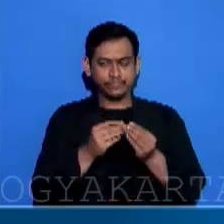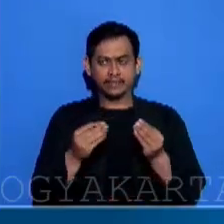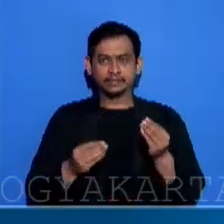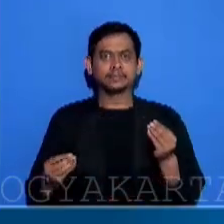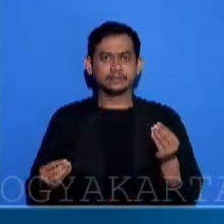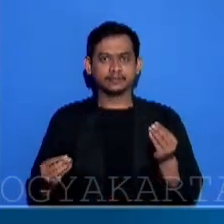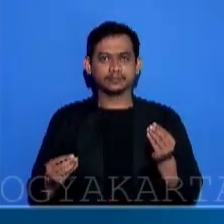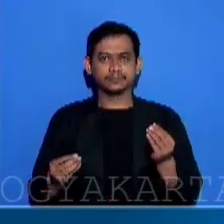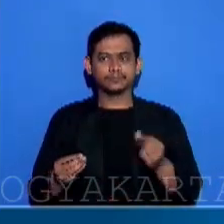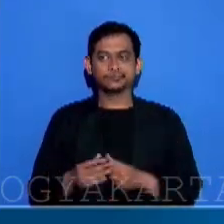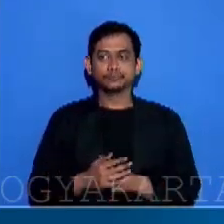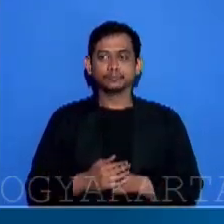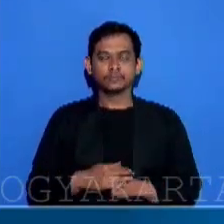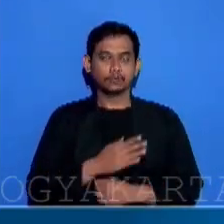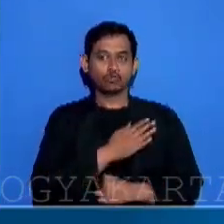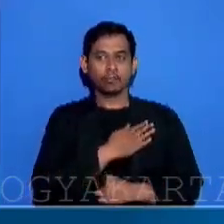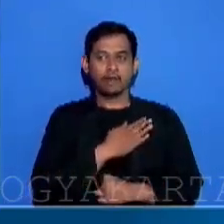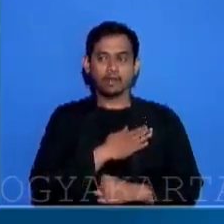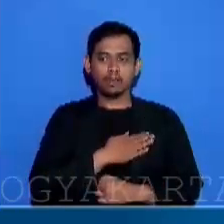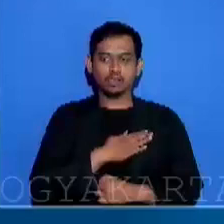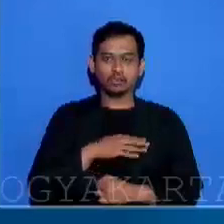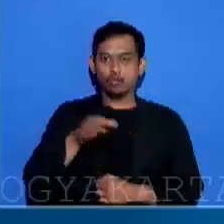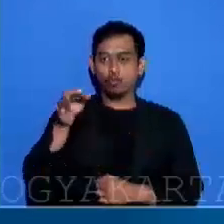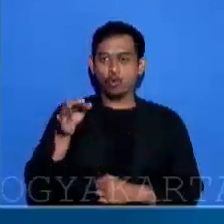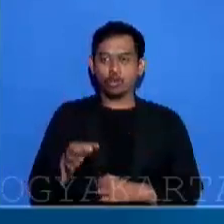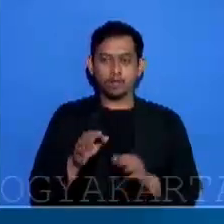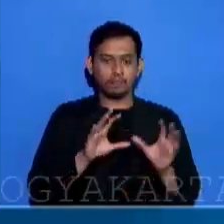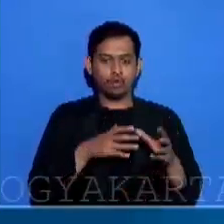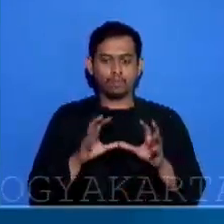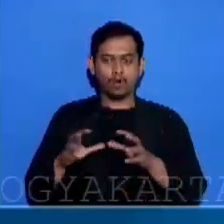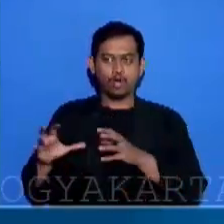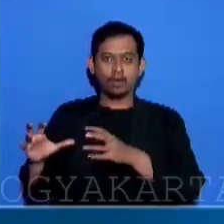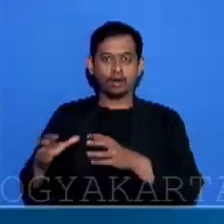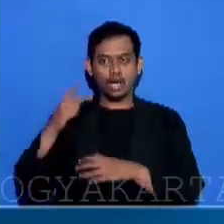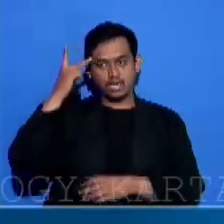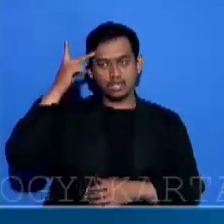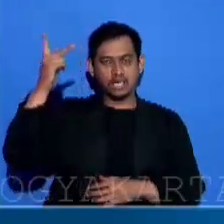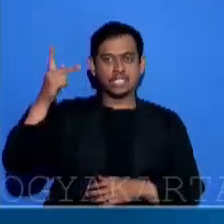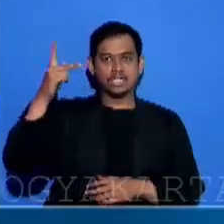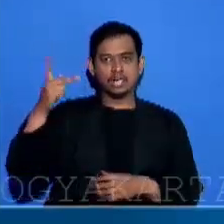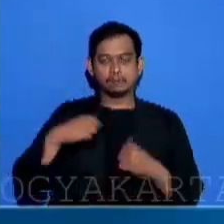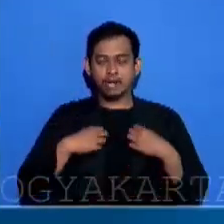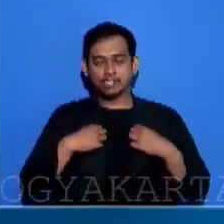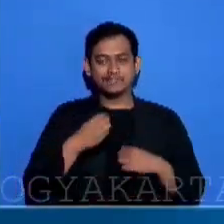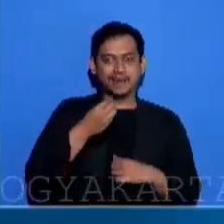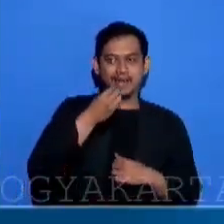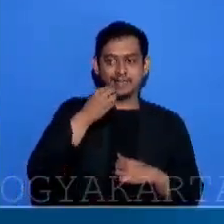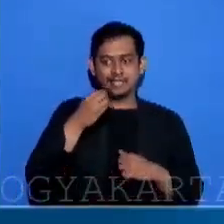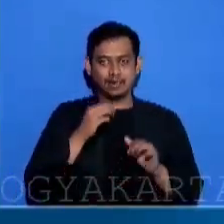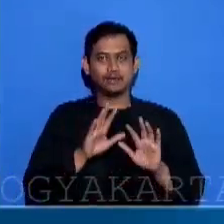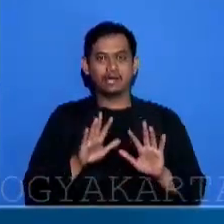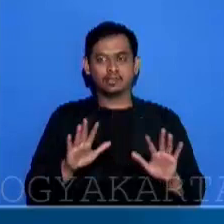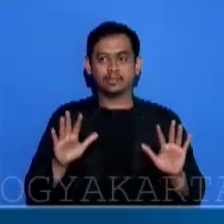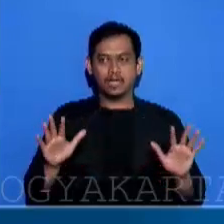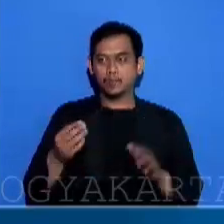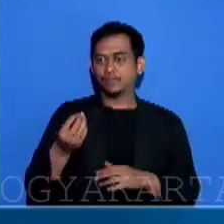di DIY. Adapun jenis produk yang dihasilkan meliputi craft, fashion, dan kuliner yang didominasi oleh produk jenis